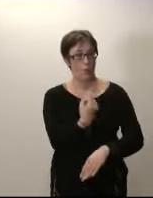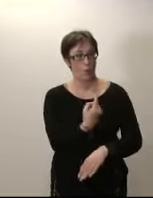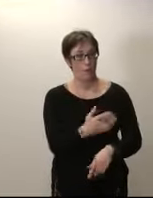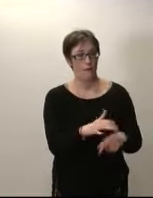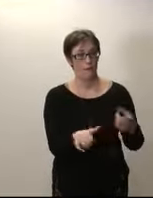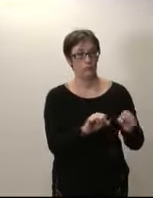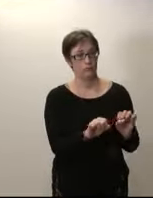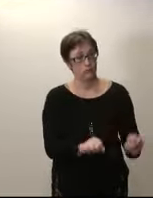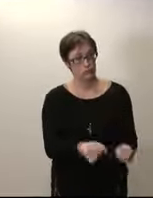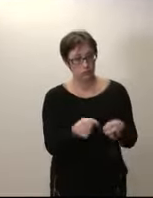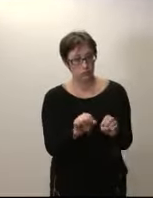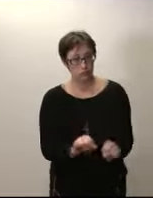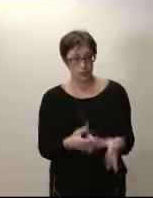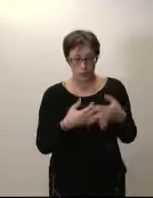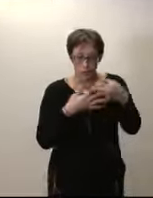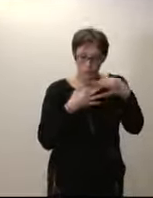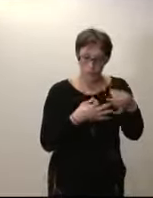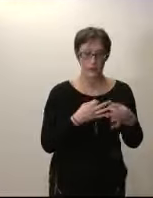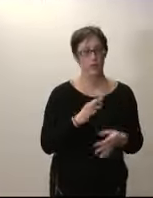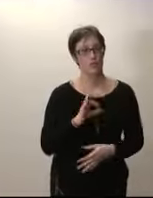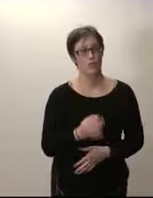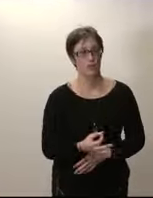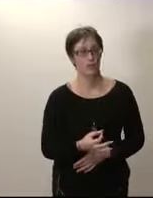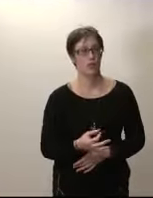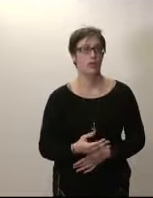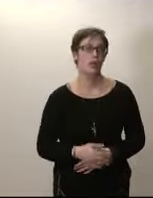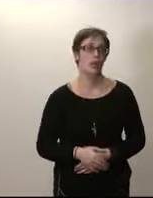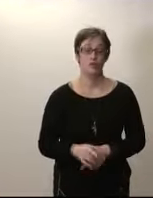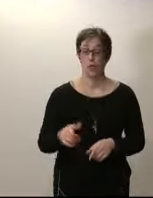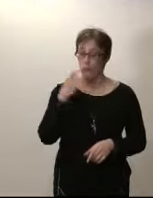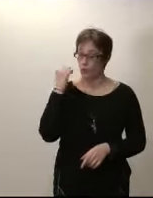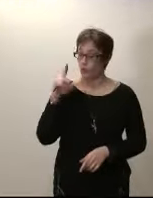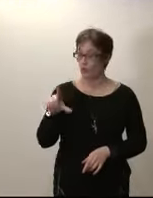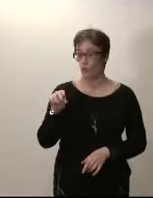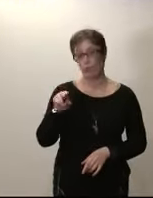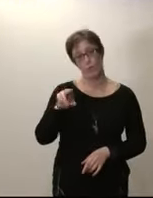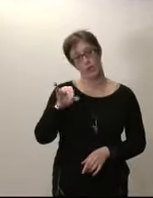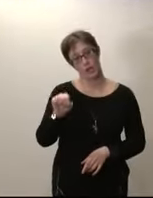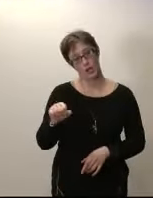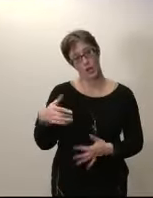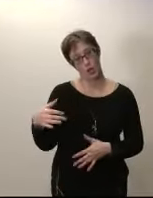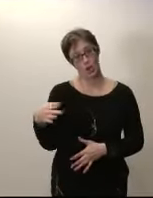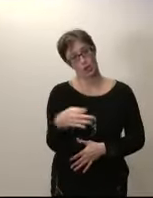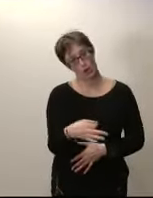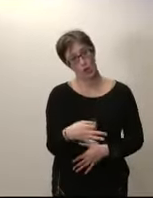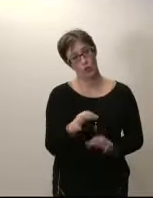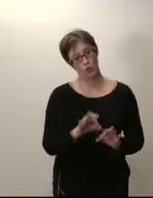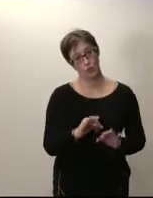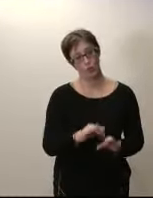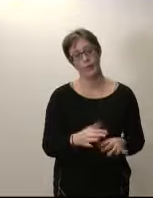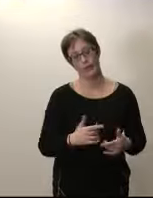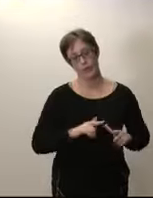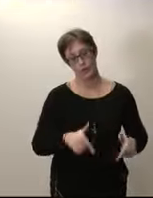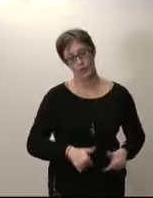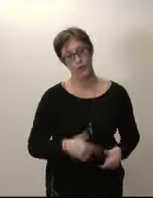qui était différente. Comme l'a dit M. Louis, on a déjà fait des réunions pour pallier à certains soucis dans les écoles.